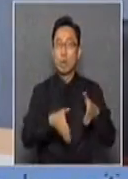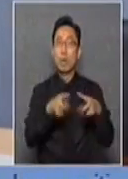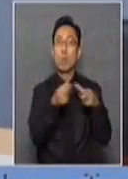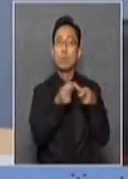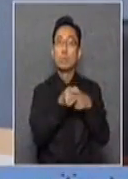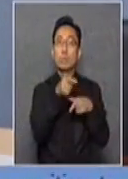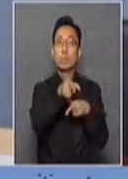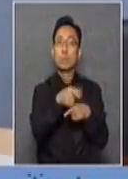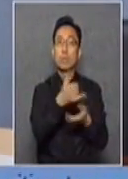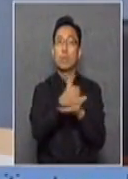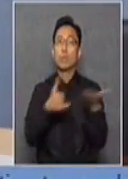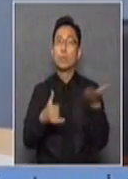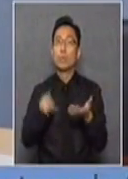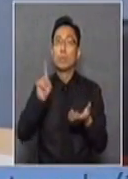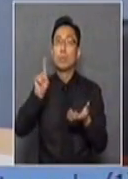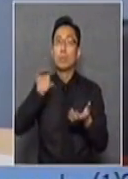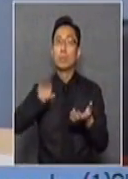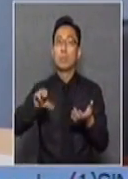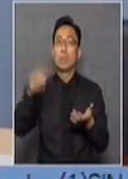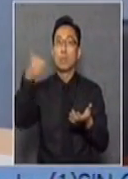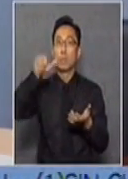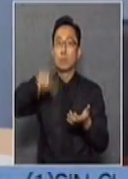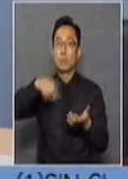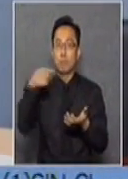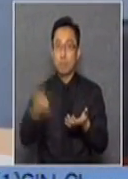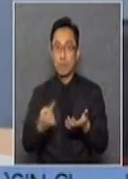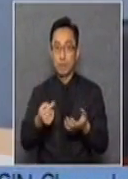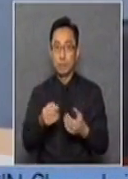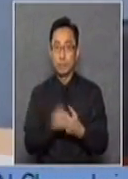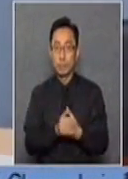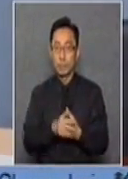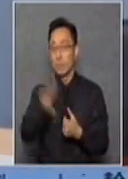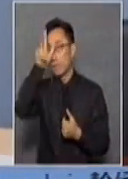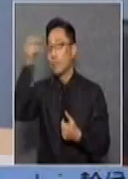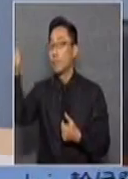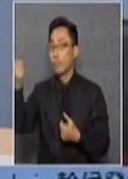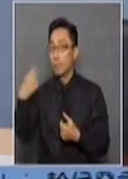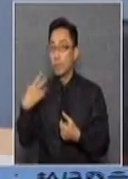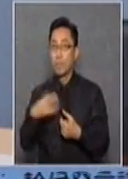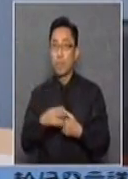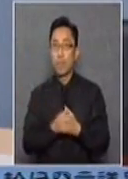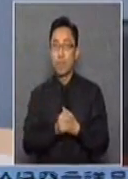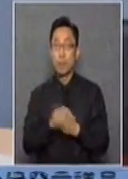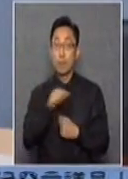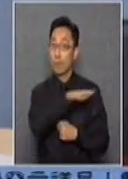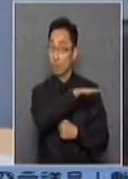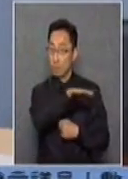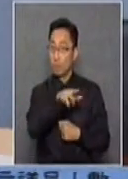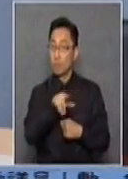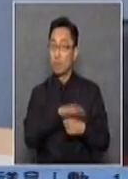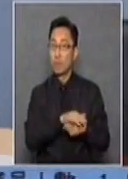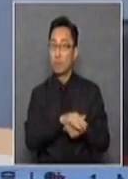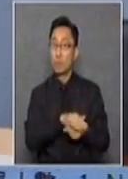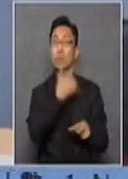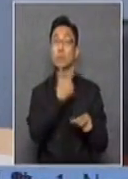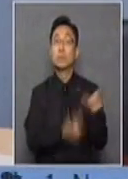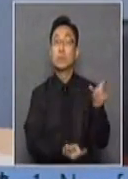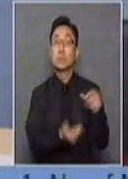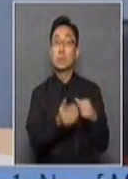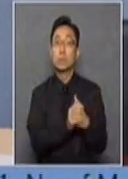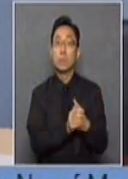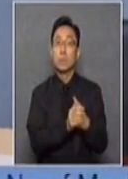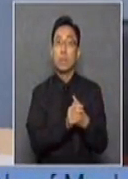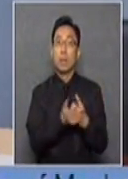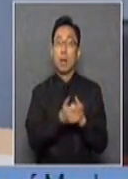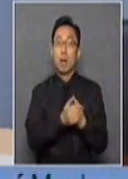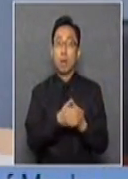1億6千萬，你同我哋政府同我講，佢哋有錢多到物都著唔落，不